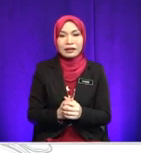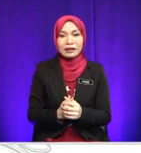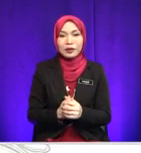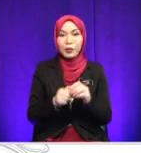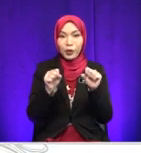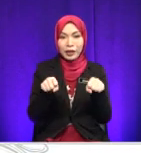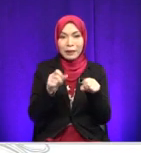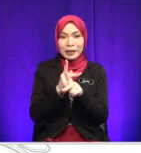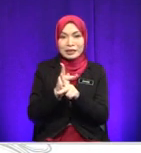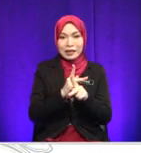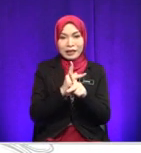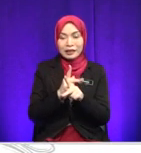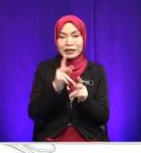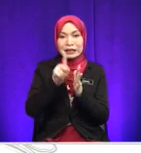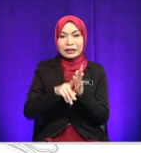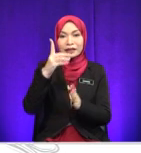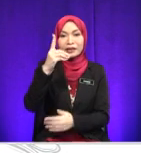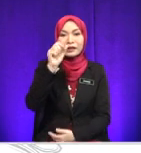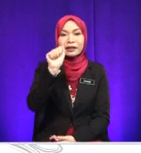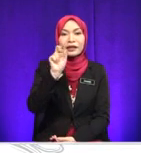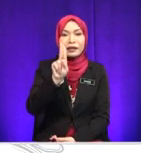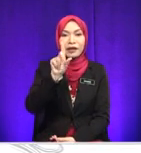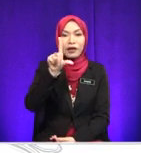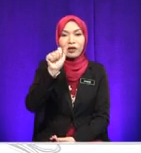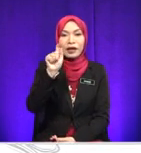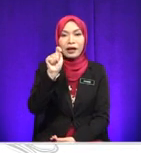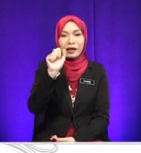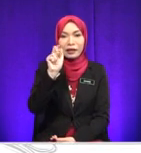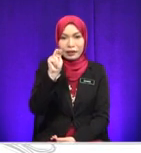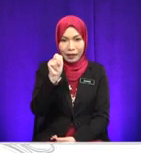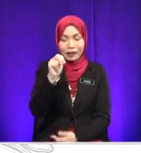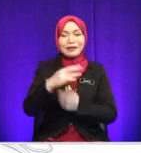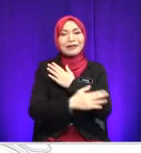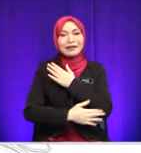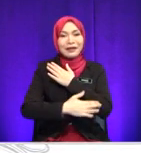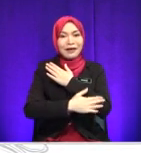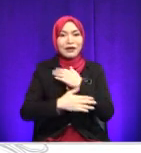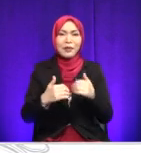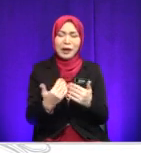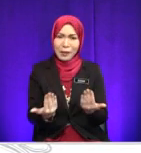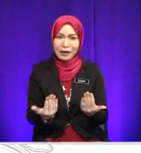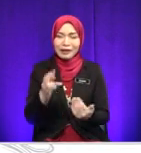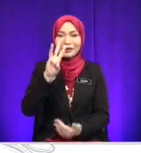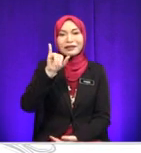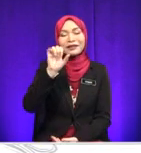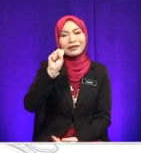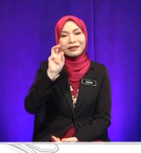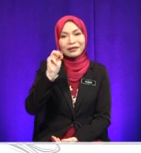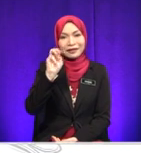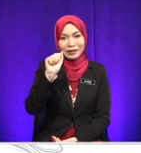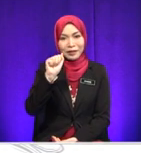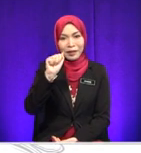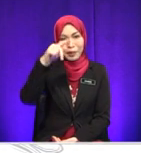yang ditawarkan oleh Kementerian Luar Negeri? Baik, terima kasih Haris. Jadi cuba kita dengar intonasi